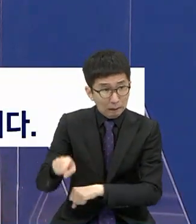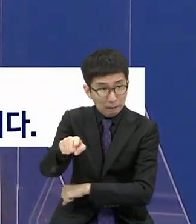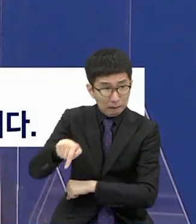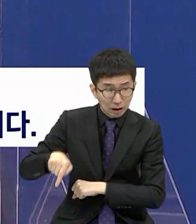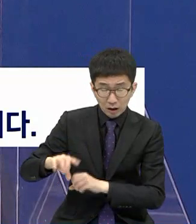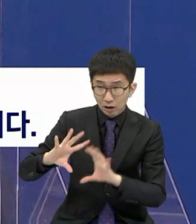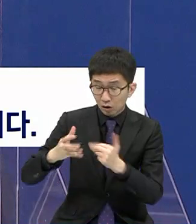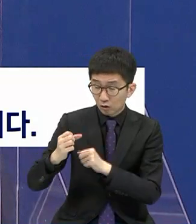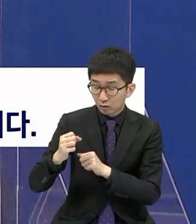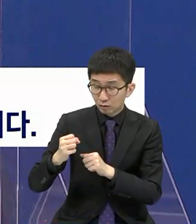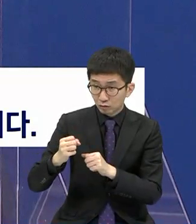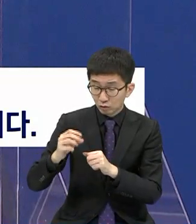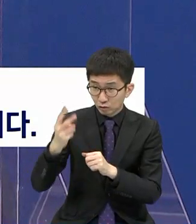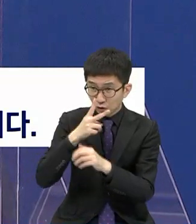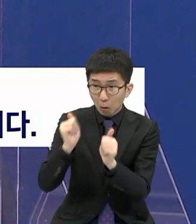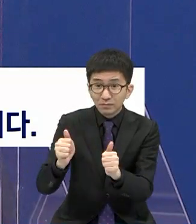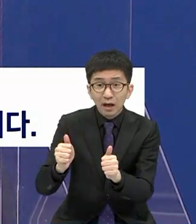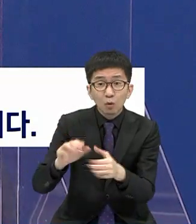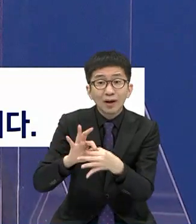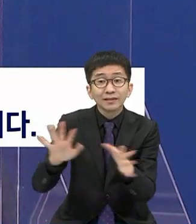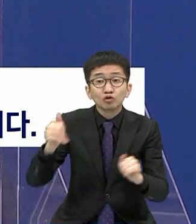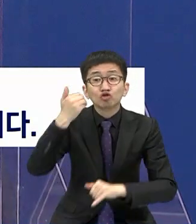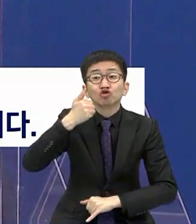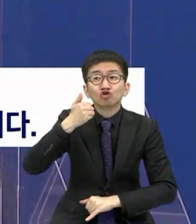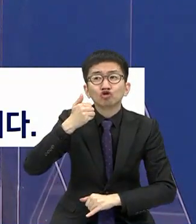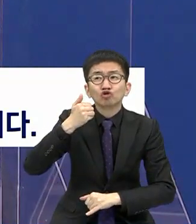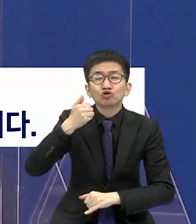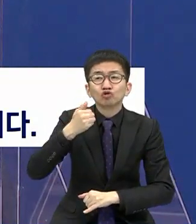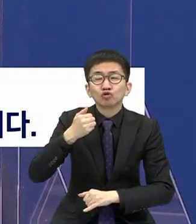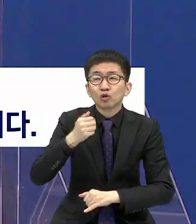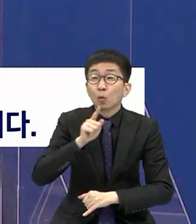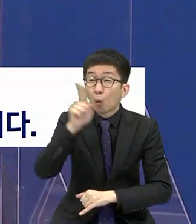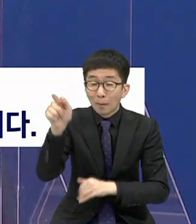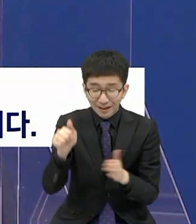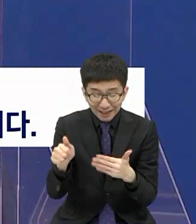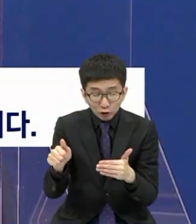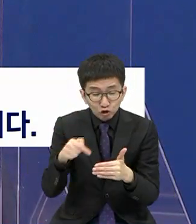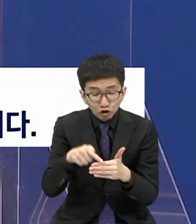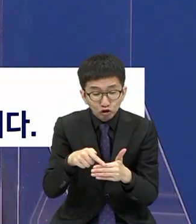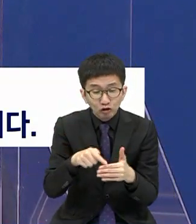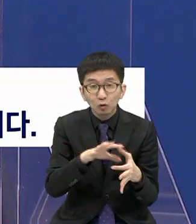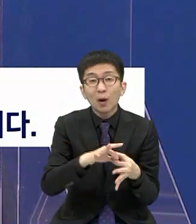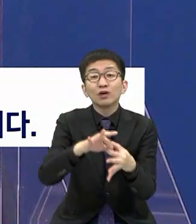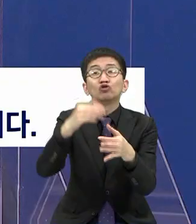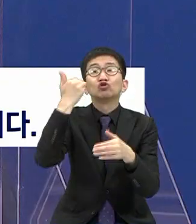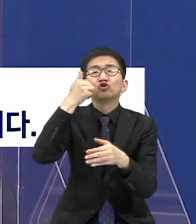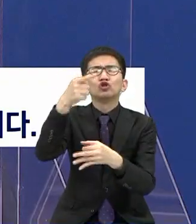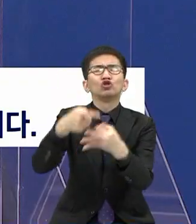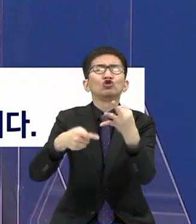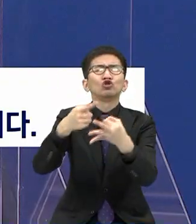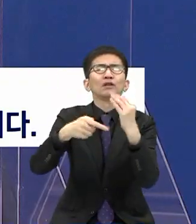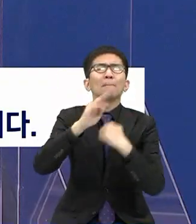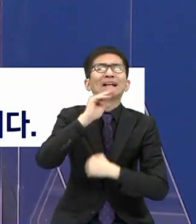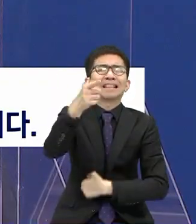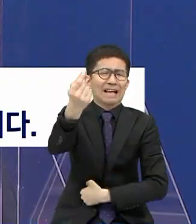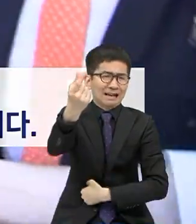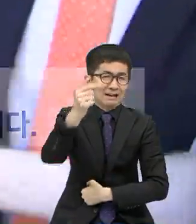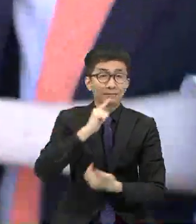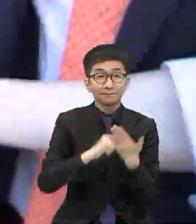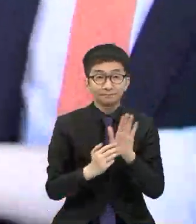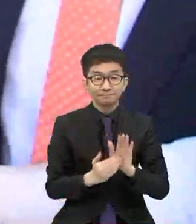검찰 관계자가 누구겠습니까? 고발 사주 개입의 주범이 윤석열임이 드러나고 있는